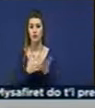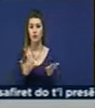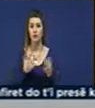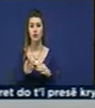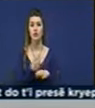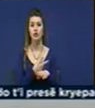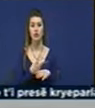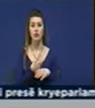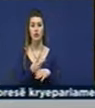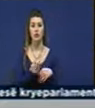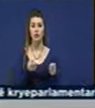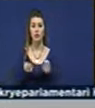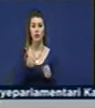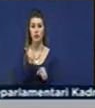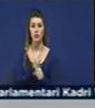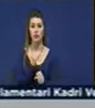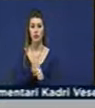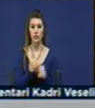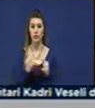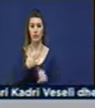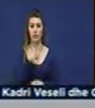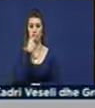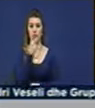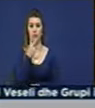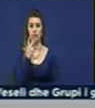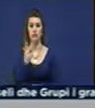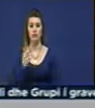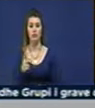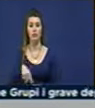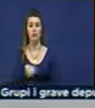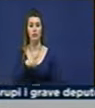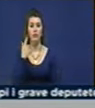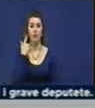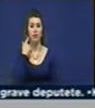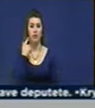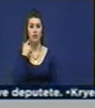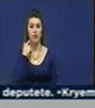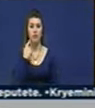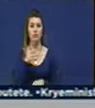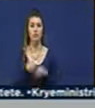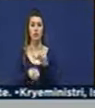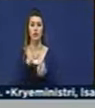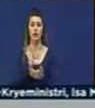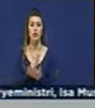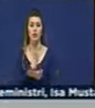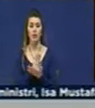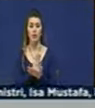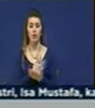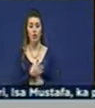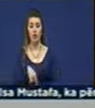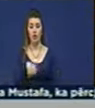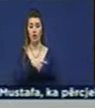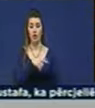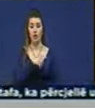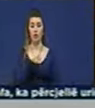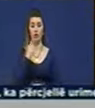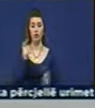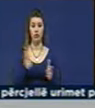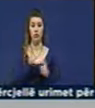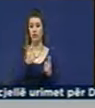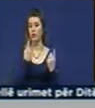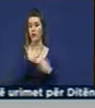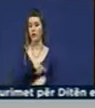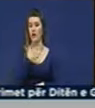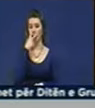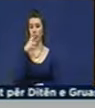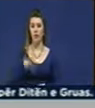dhe vendimarrëse sot janë ende të rezervuar për meshkuj. Shoqëria jonë për fat të keq nuk po e shfrytëzon gjysmën e potencialit